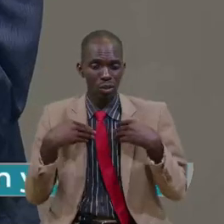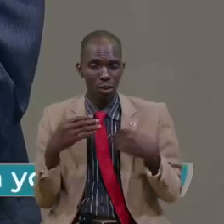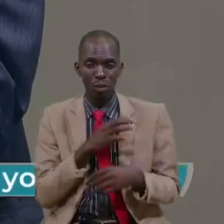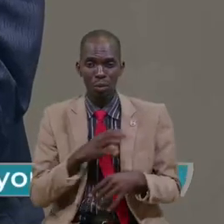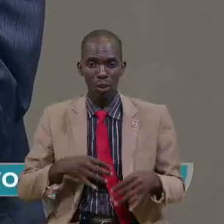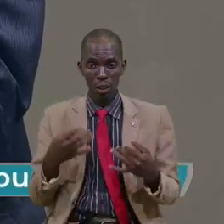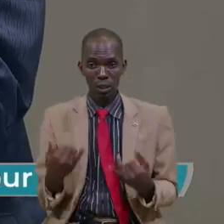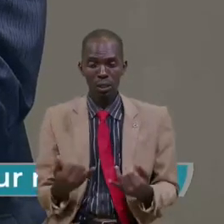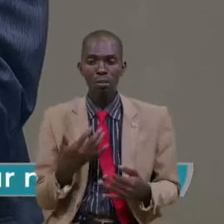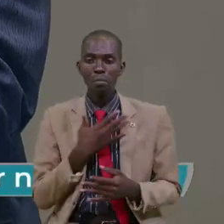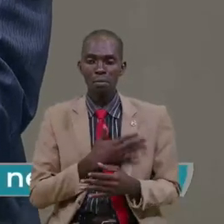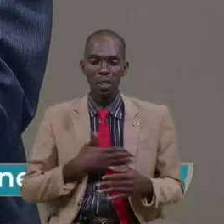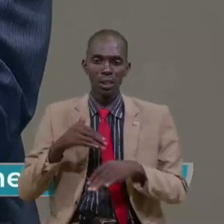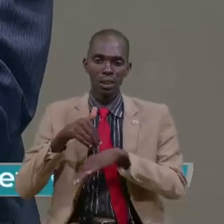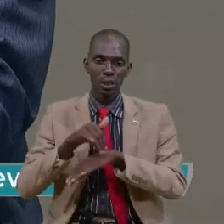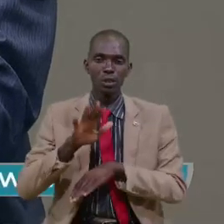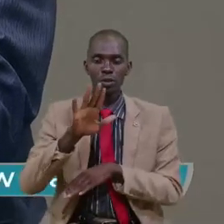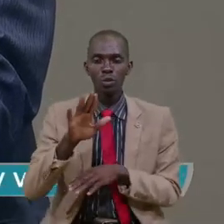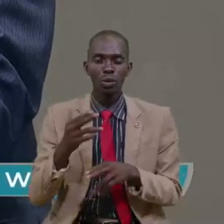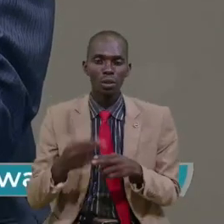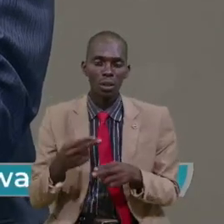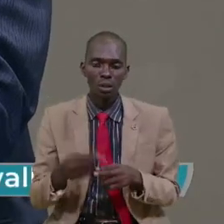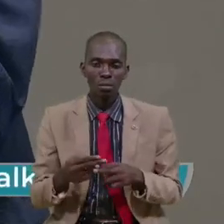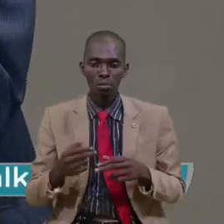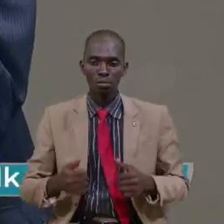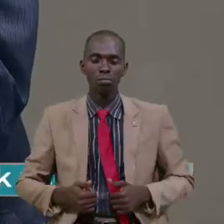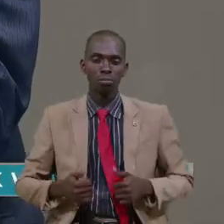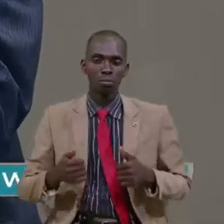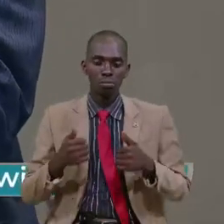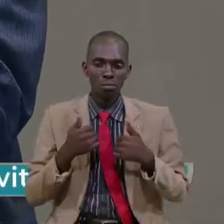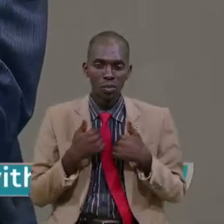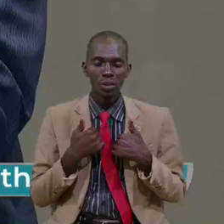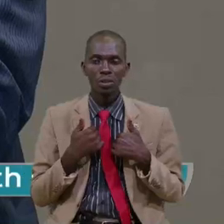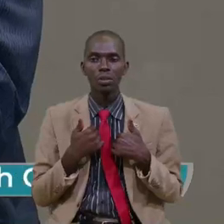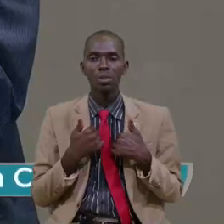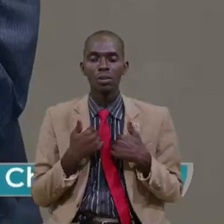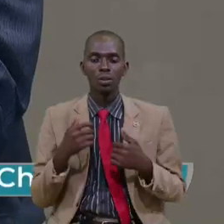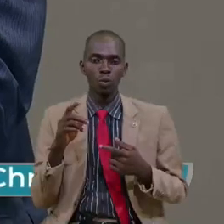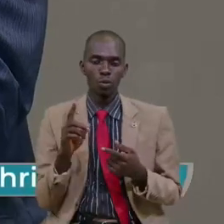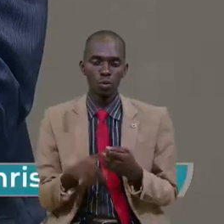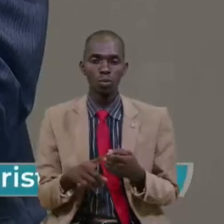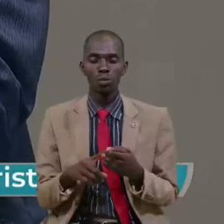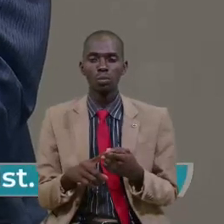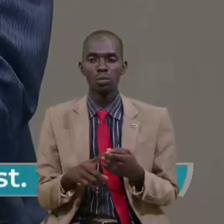il y a des numéros qui vous ont été communiqués. Communiquez donc